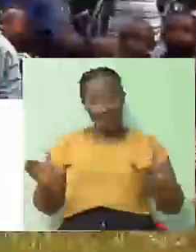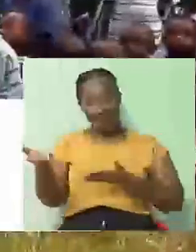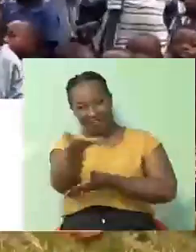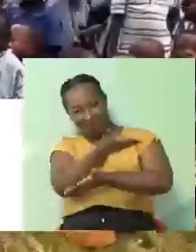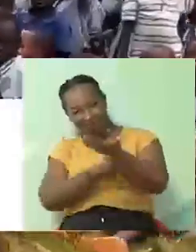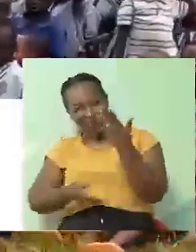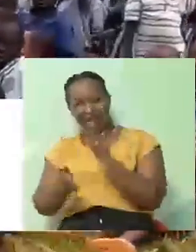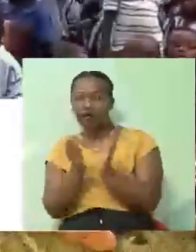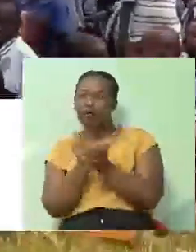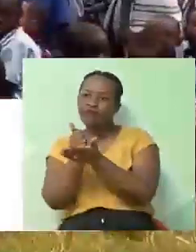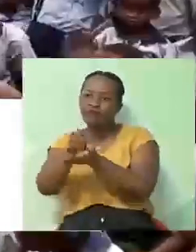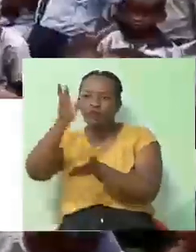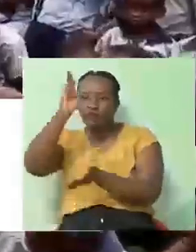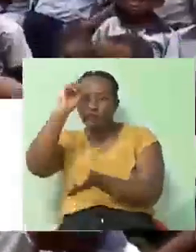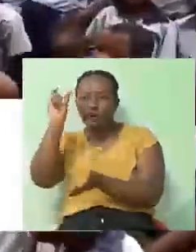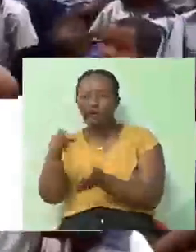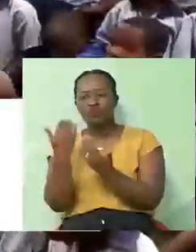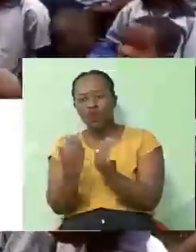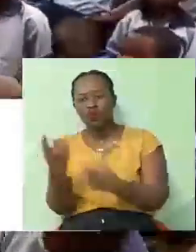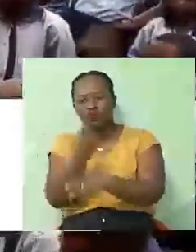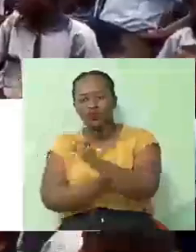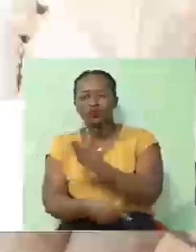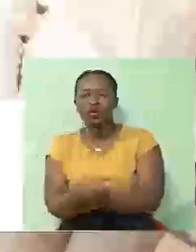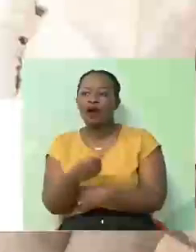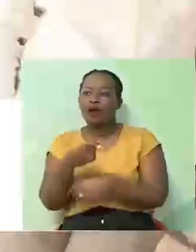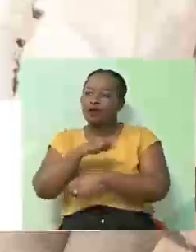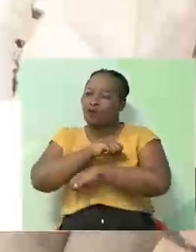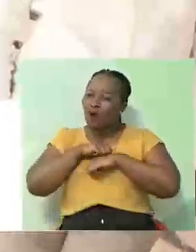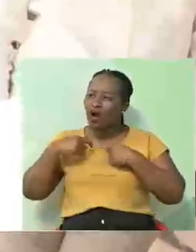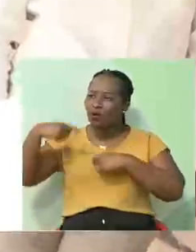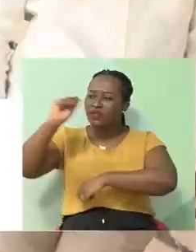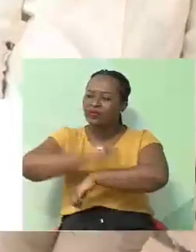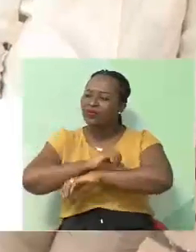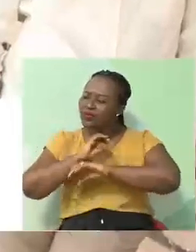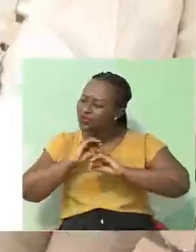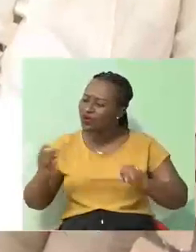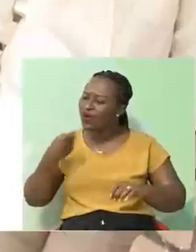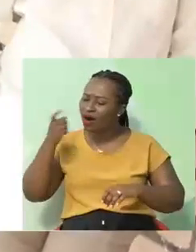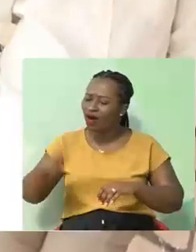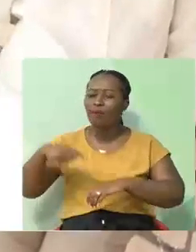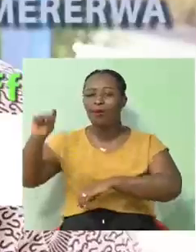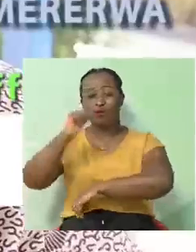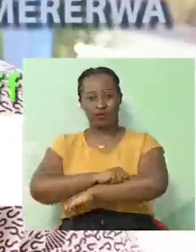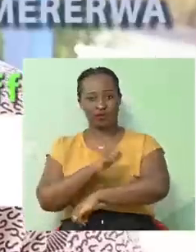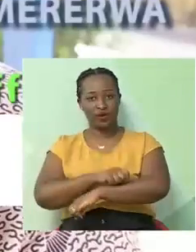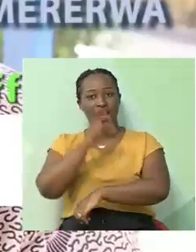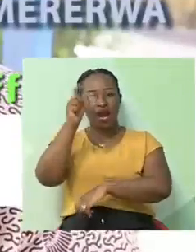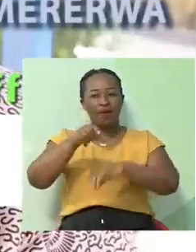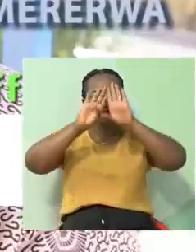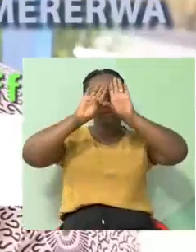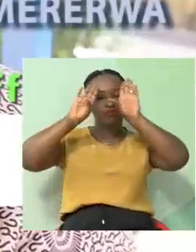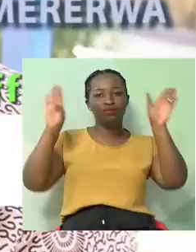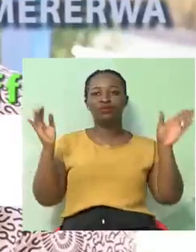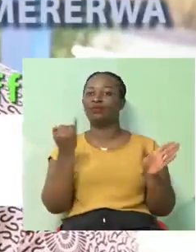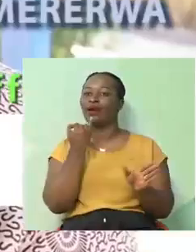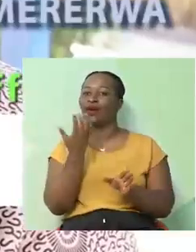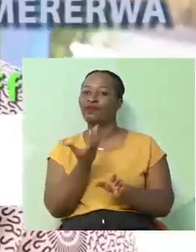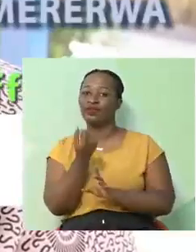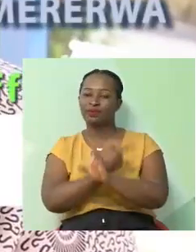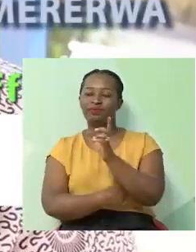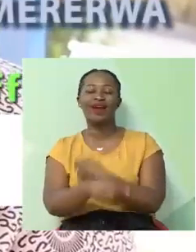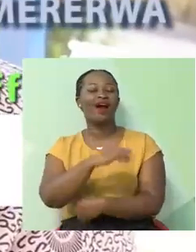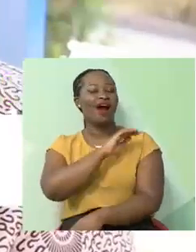hanyuma hagakurikiraho ibiganiro byibutsa abantu bose ko umwana ufite ubumuga atagomba kubuzwa uburenganzira bwe bwo kugana ishuri, kugira ngo yumve ko umwana ufite